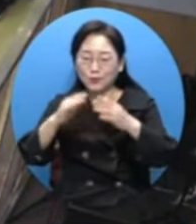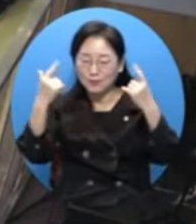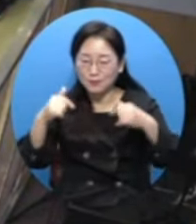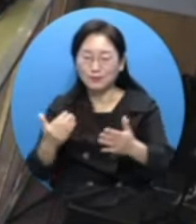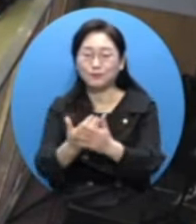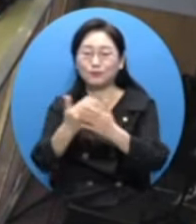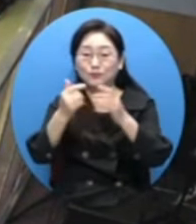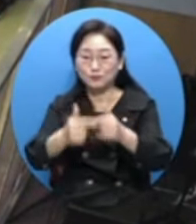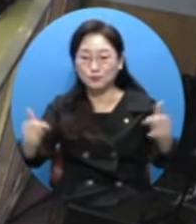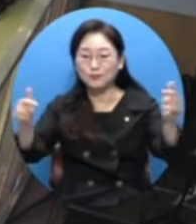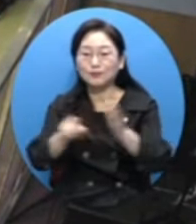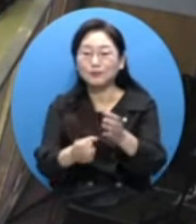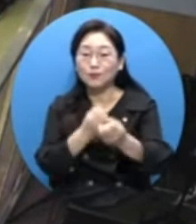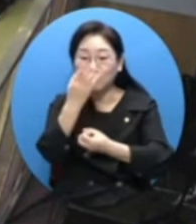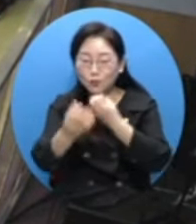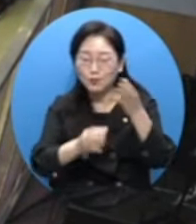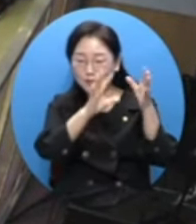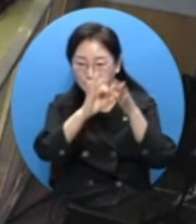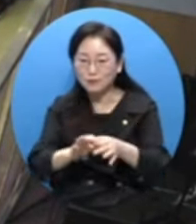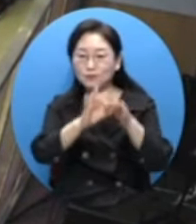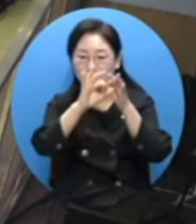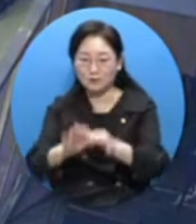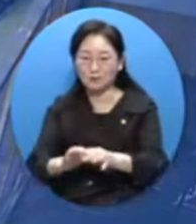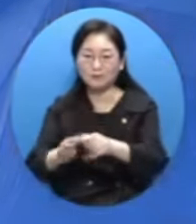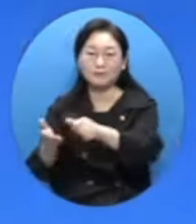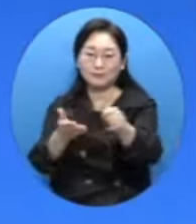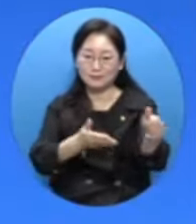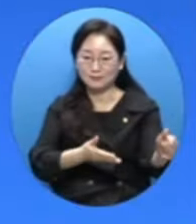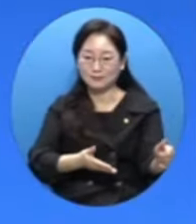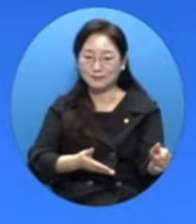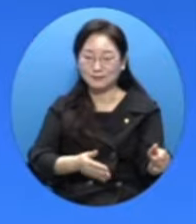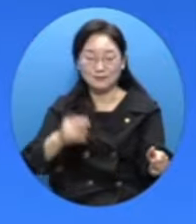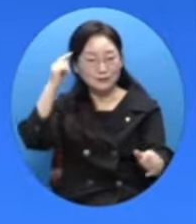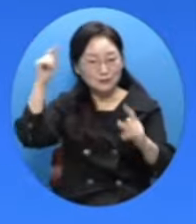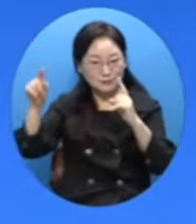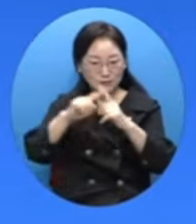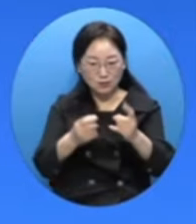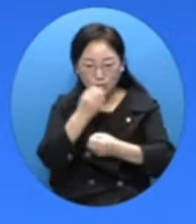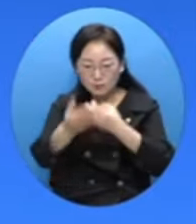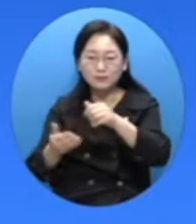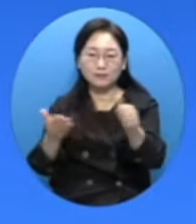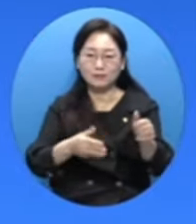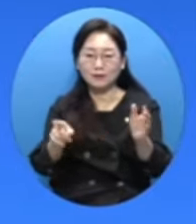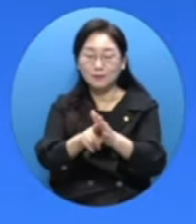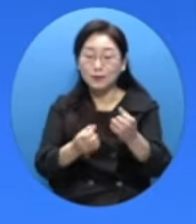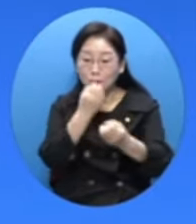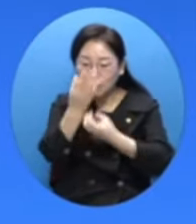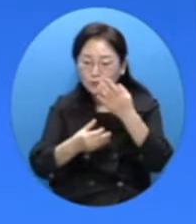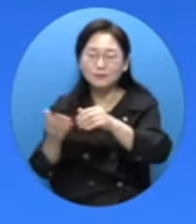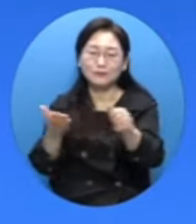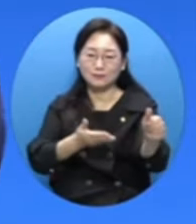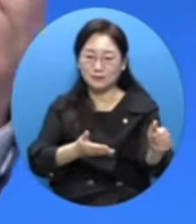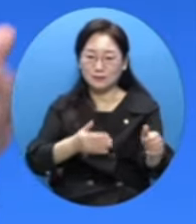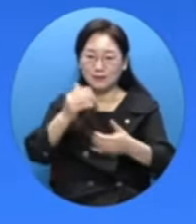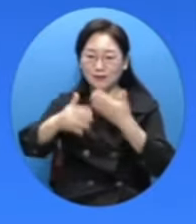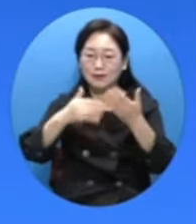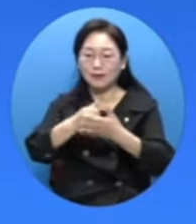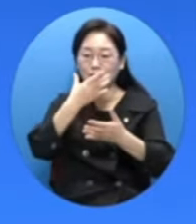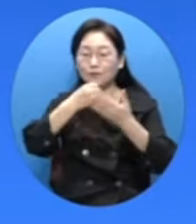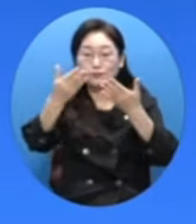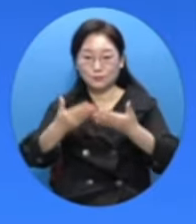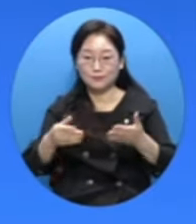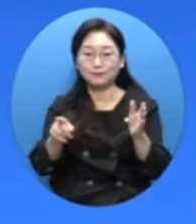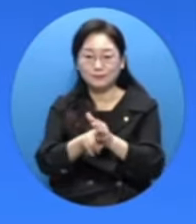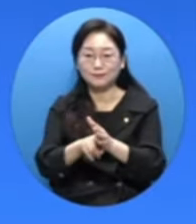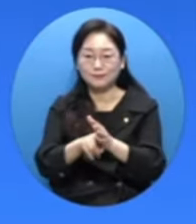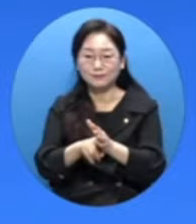것이다. 믿음으로 고백하고 또 고백하고 고백하는 여러분 되기를 바랍니다. 긍정의 고백을 하시기 바랍니다. 믿음의 고백을 하시기 바랍니다. 하나님이 우리에게 복을 내려 주실